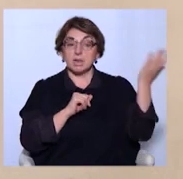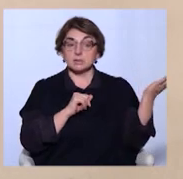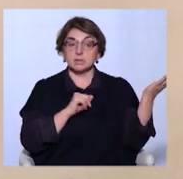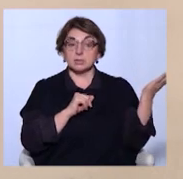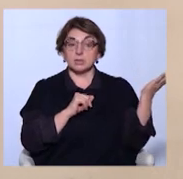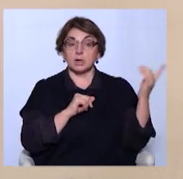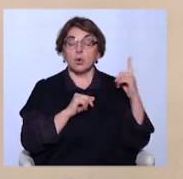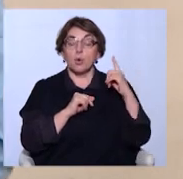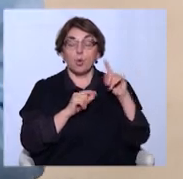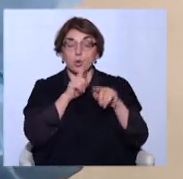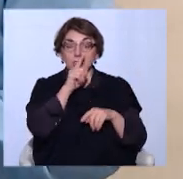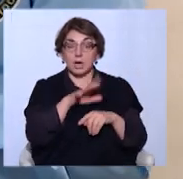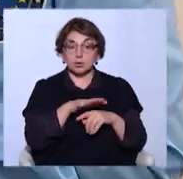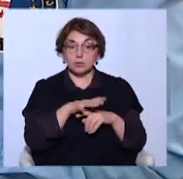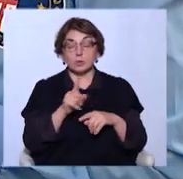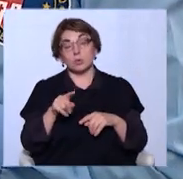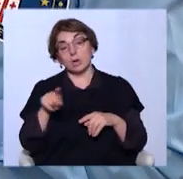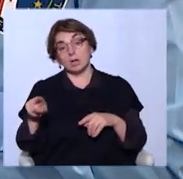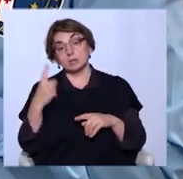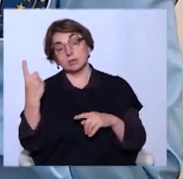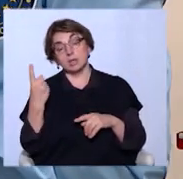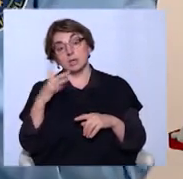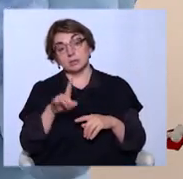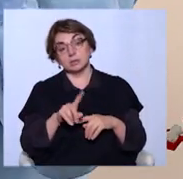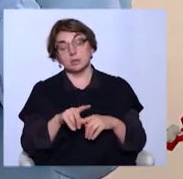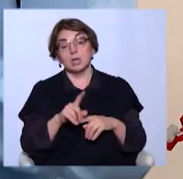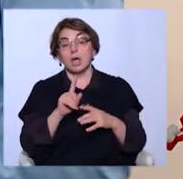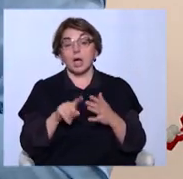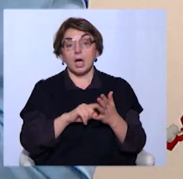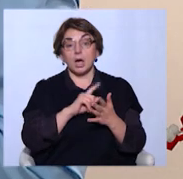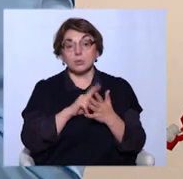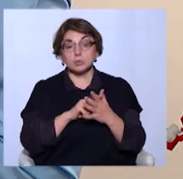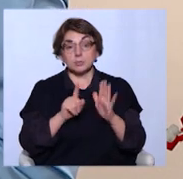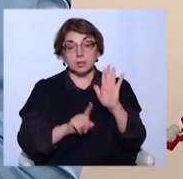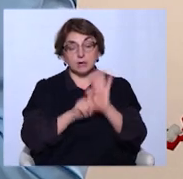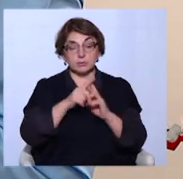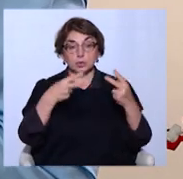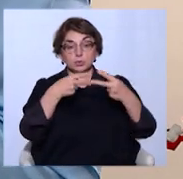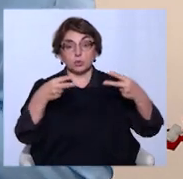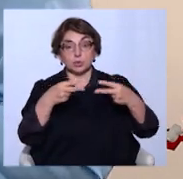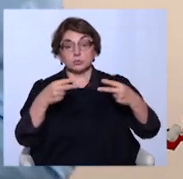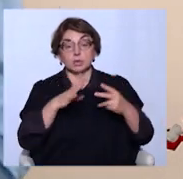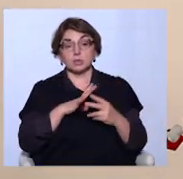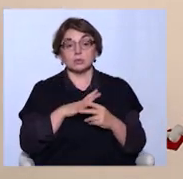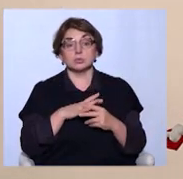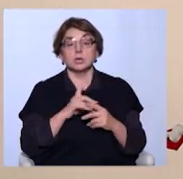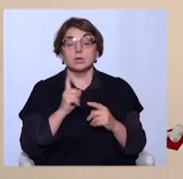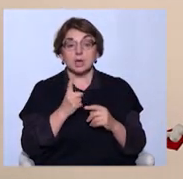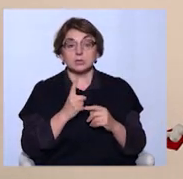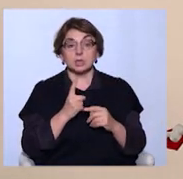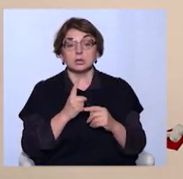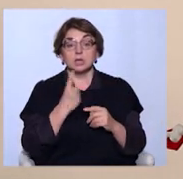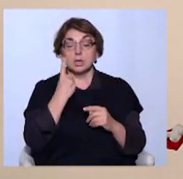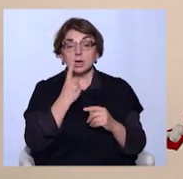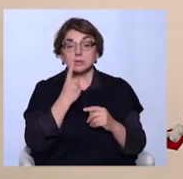მარცხენა მხარეს გვაქვს 2 ატომი ჟანგბადი, ხოლო აქეთ გვაქვს 1. აუცილებელია ეს თავიდან გავათანაბროთ.